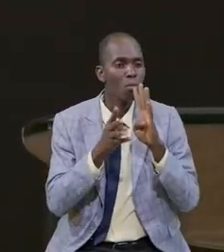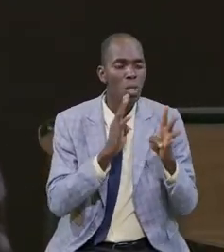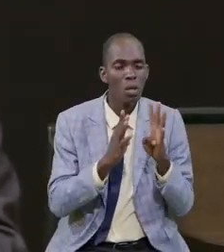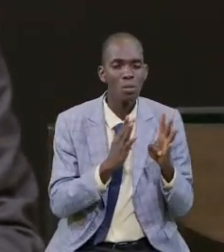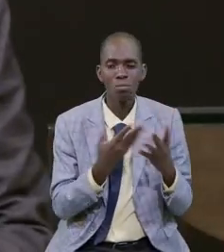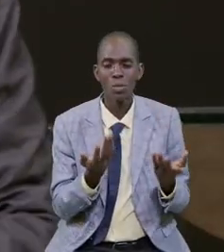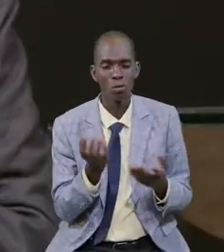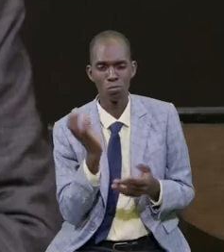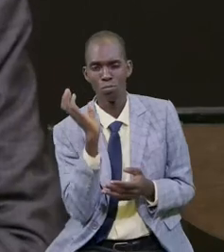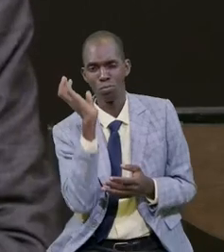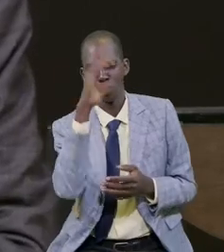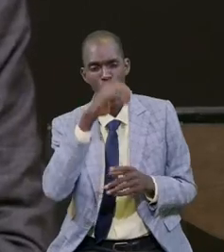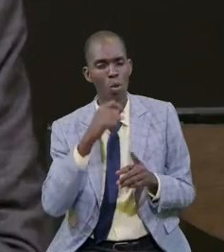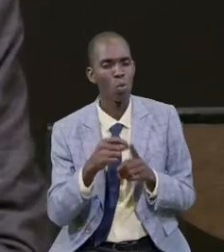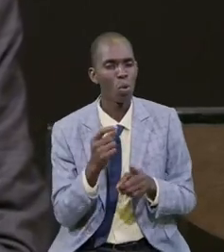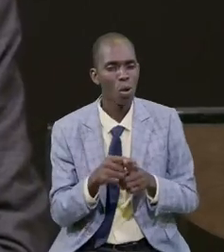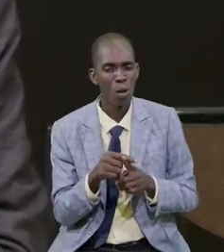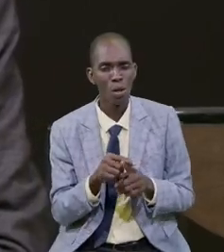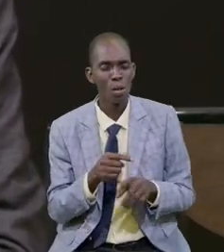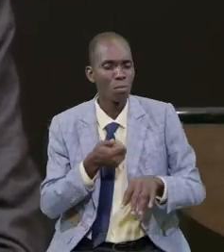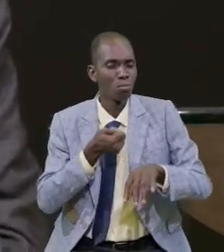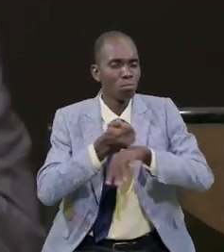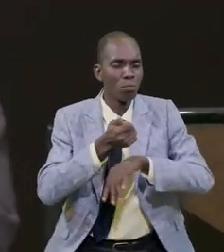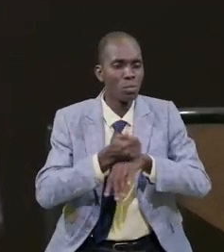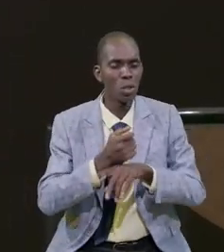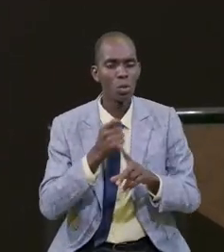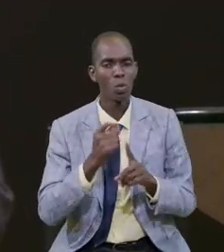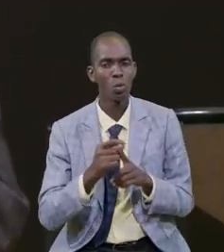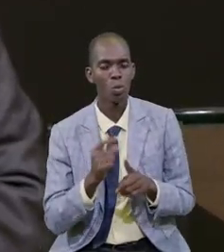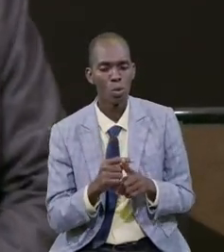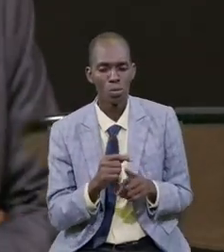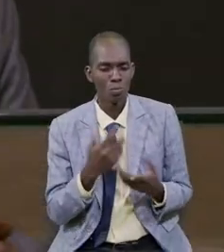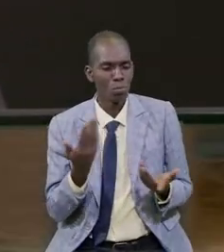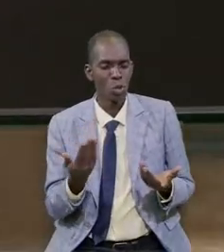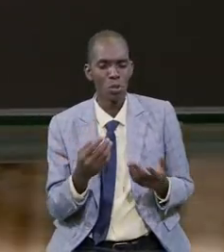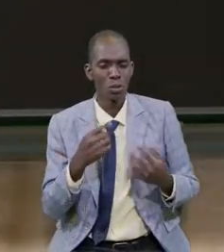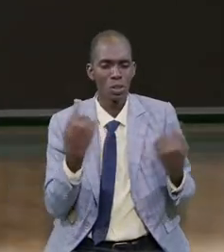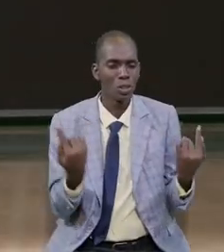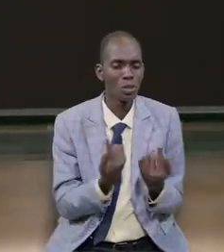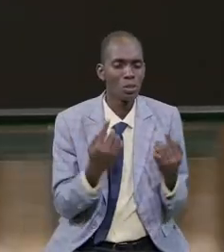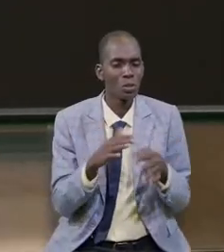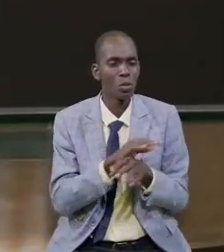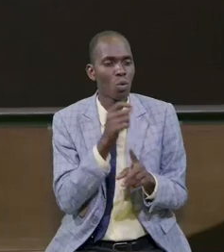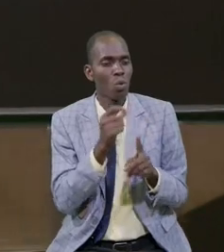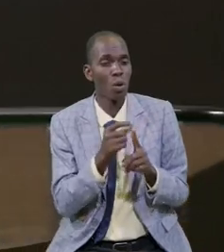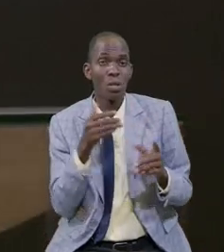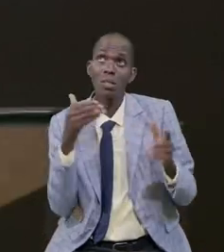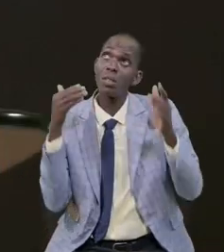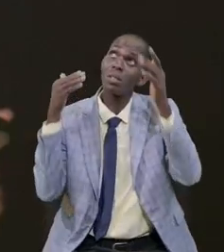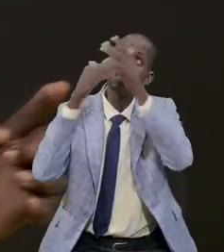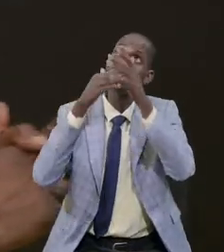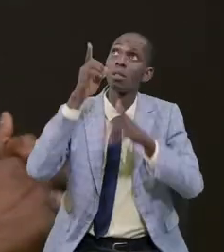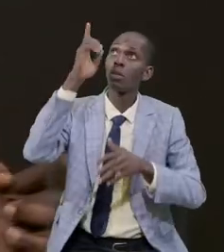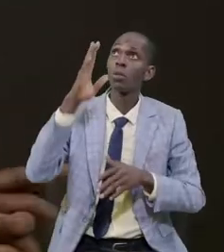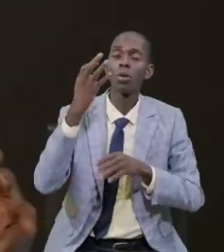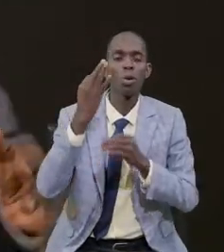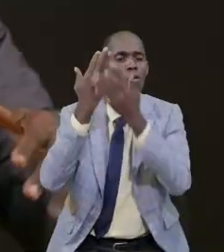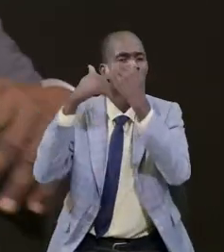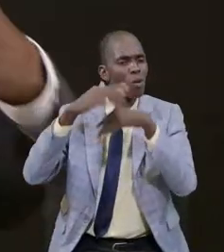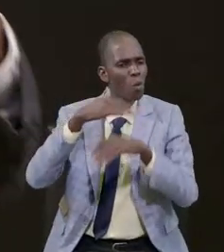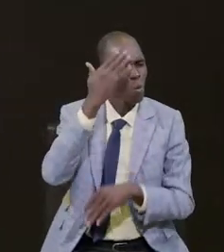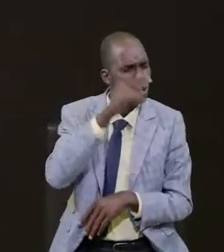paroles outrageuses, des paroles blasphématoires, des paroles incroyables contre le Dieu du ciel, vous savez